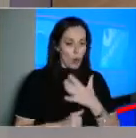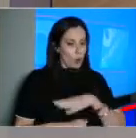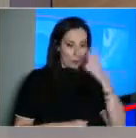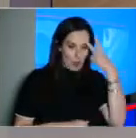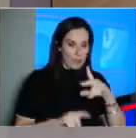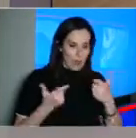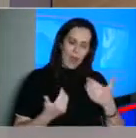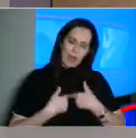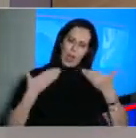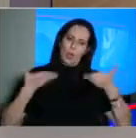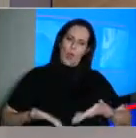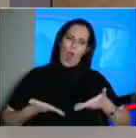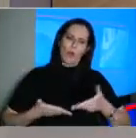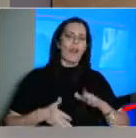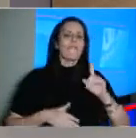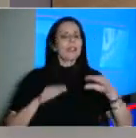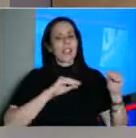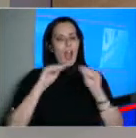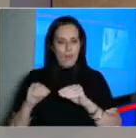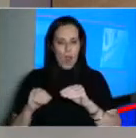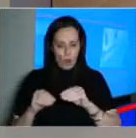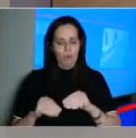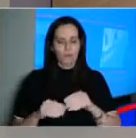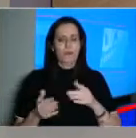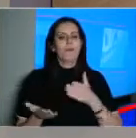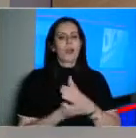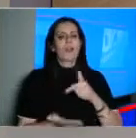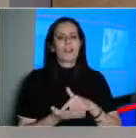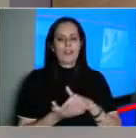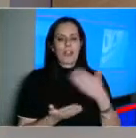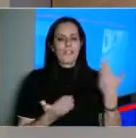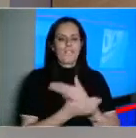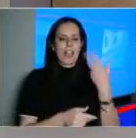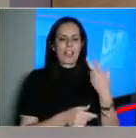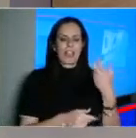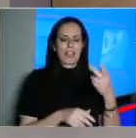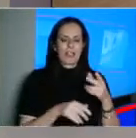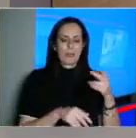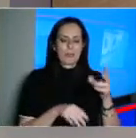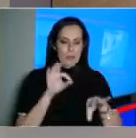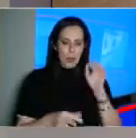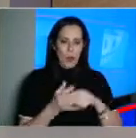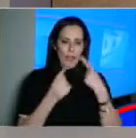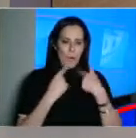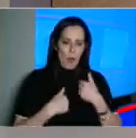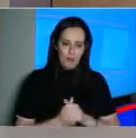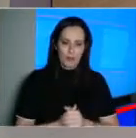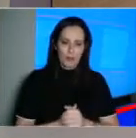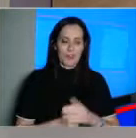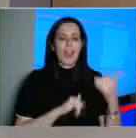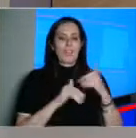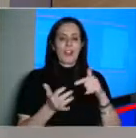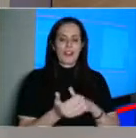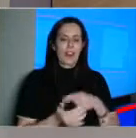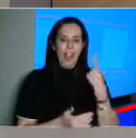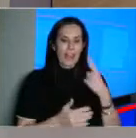להבין למה? אנחנו כאן. ואז נעבור לתת בראש בפינה הקבועה שלנו, פייק בחירות, ובדברו איתי. הבאנו לכאן